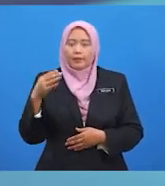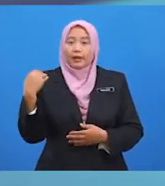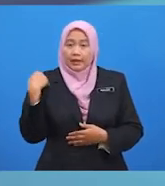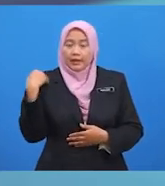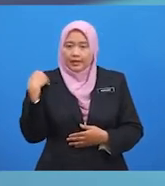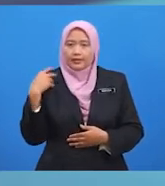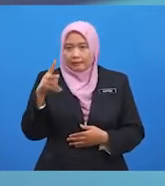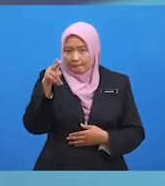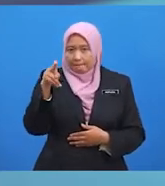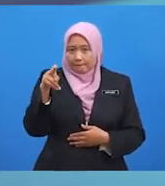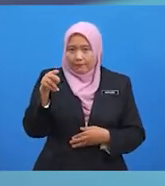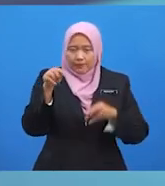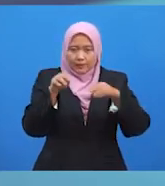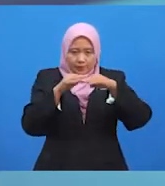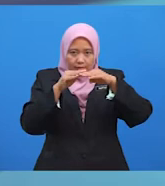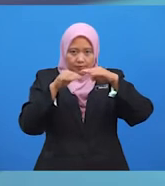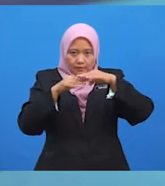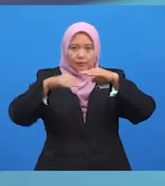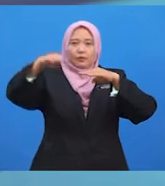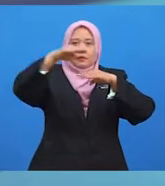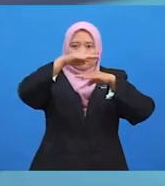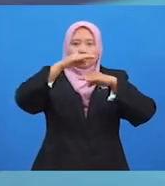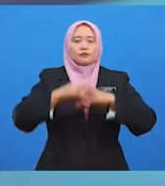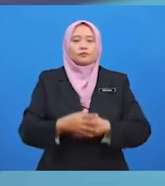timbul. Kedua adalah